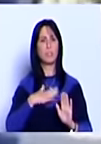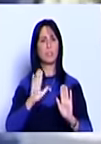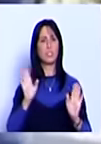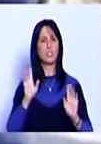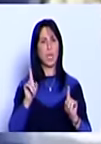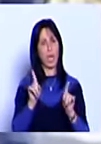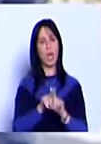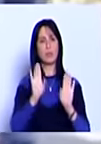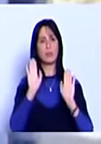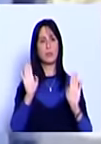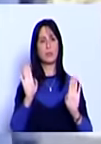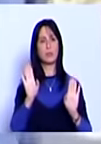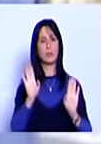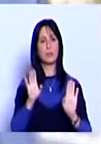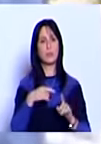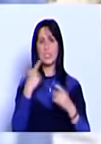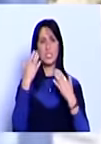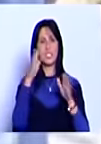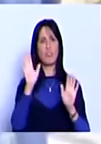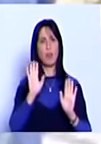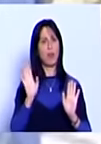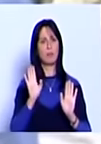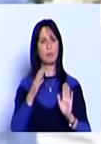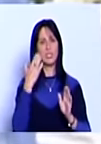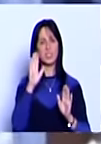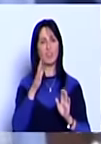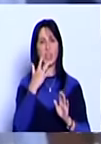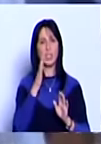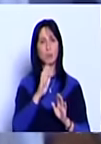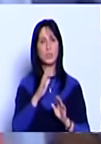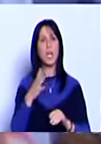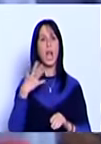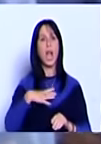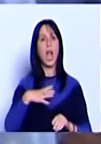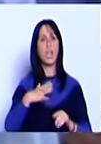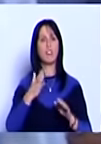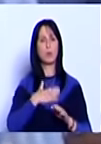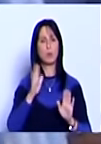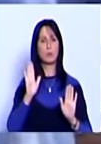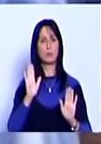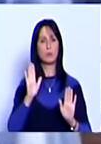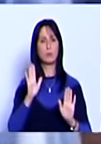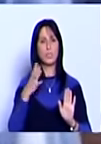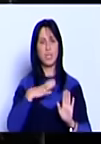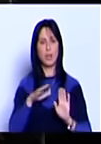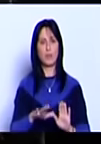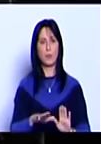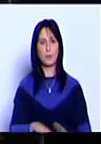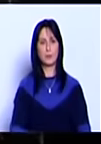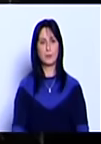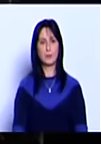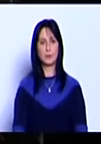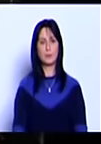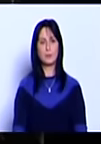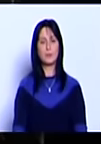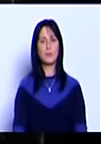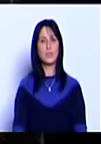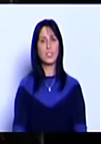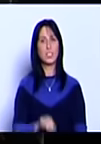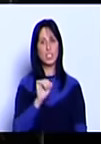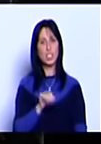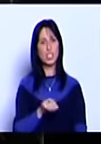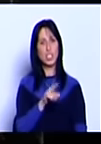აი ესეთი ვიწრო სეპარატისტი, სეპარატიზმის და საქართველო უნდა ქართველებისთვის უნდა იყოს საქართველო. ბატონ დავით